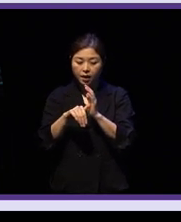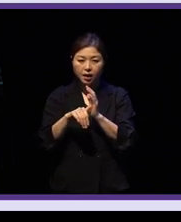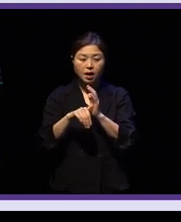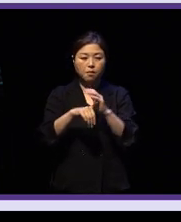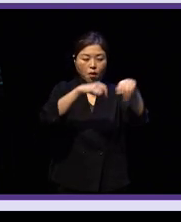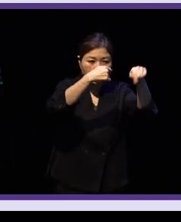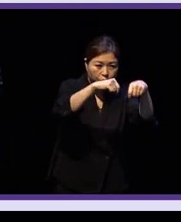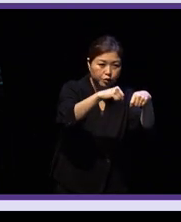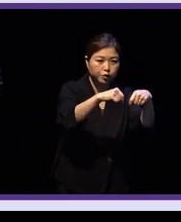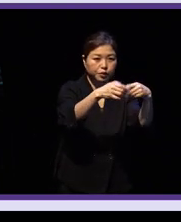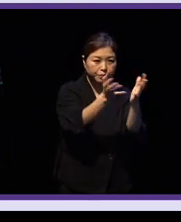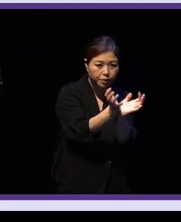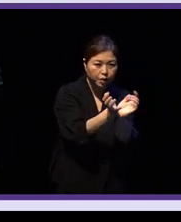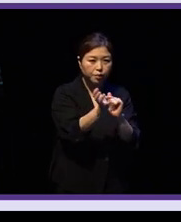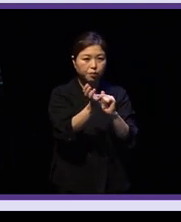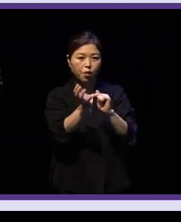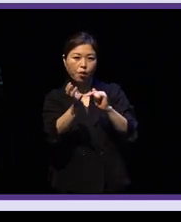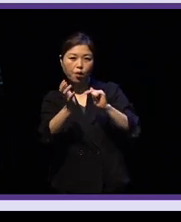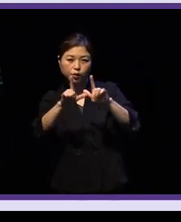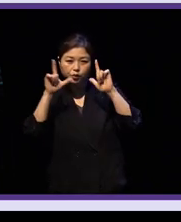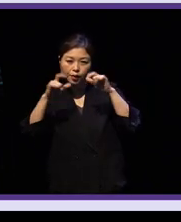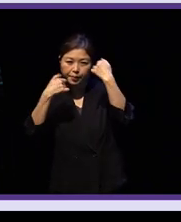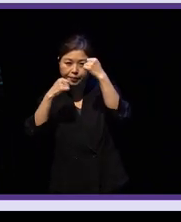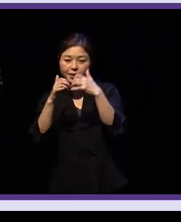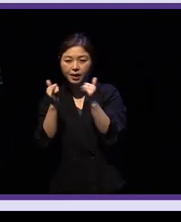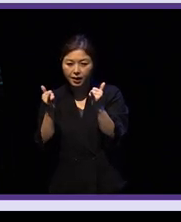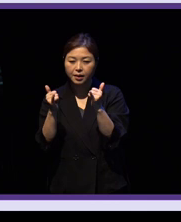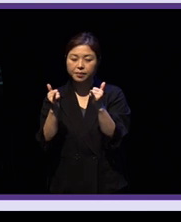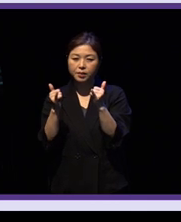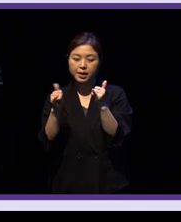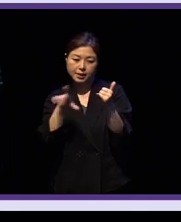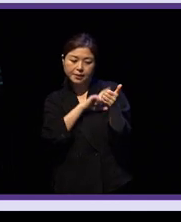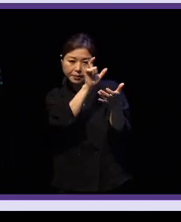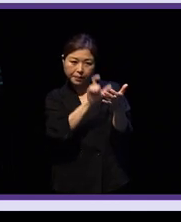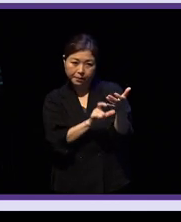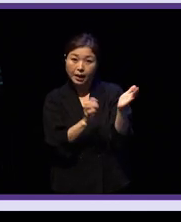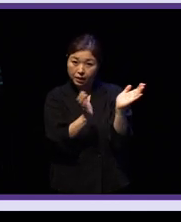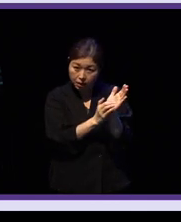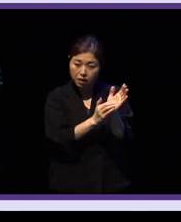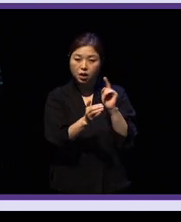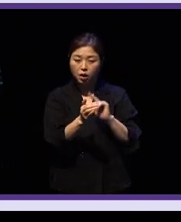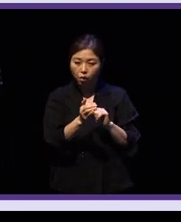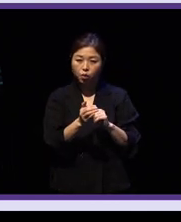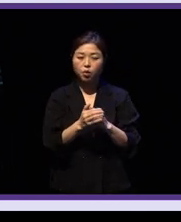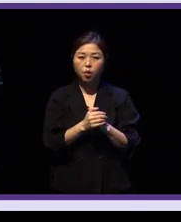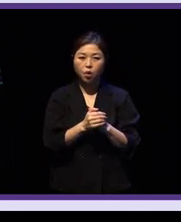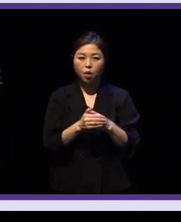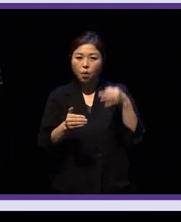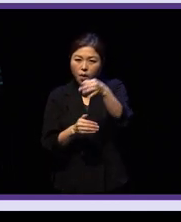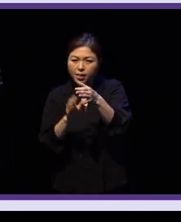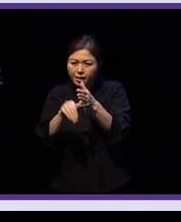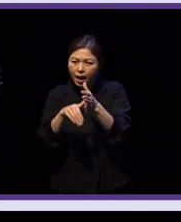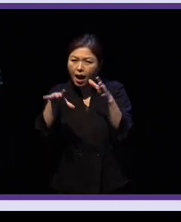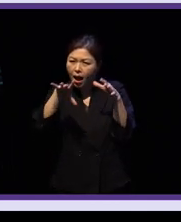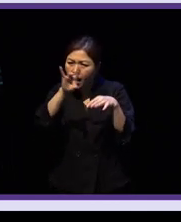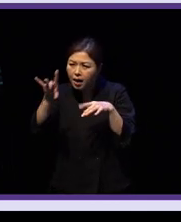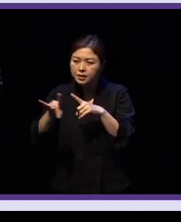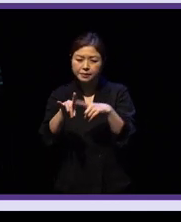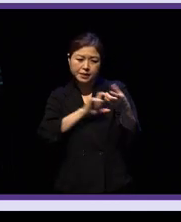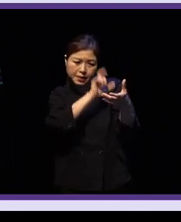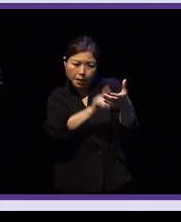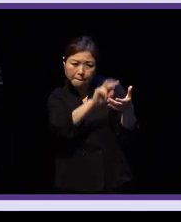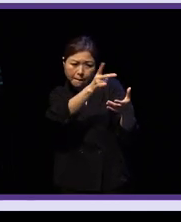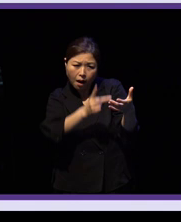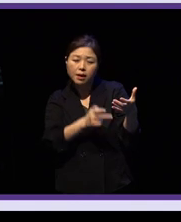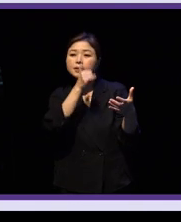뭐 어떤 주인공들 뭐 이런 부분이 거의 적신 했다가 이듬해 교부 단계에서 많지는 않지만 가끔씩 바꾸시는 분